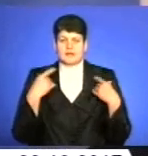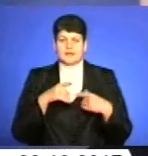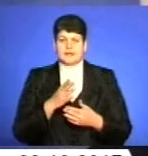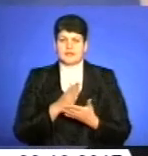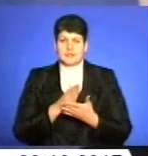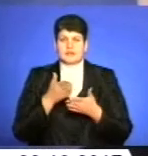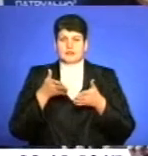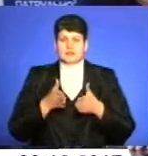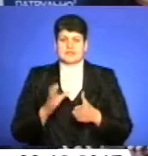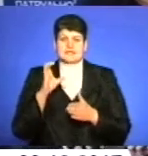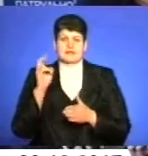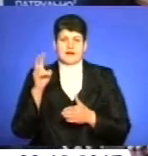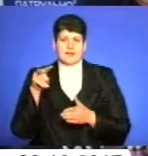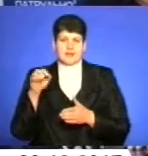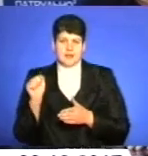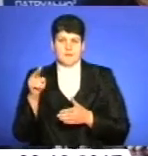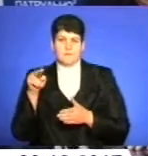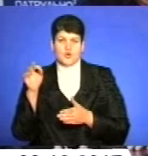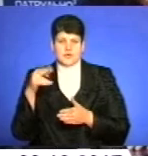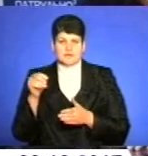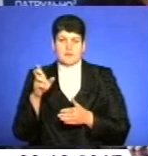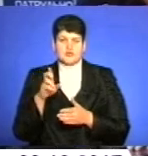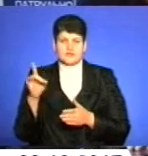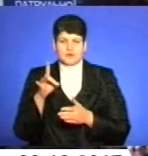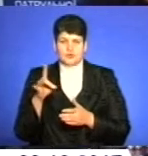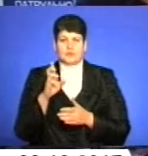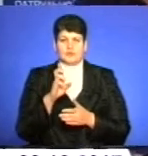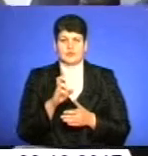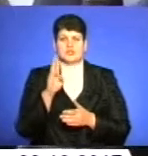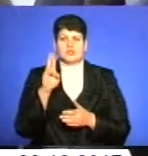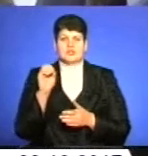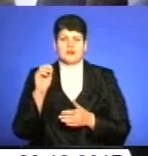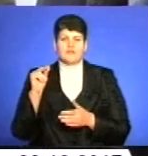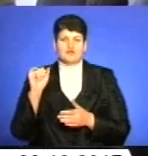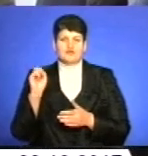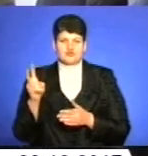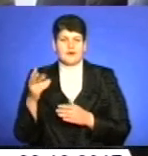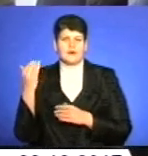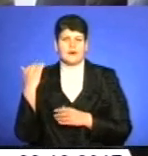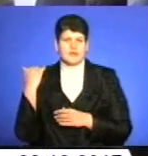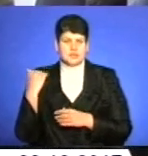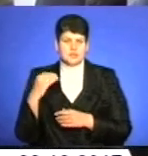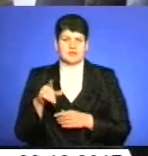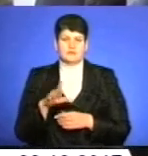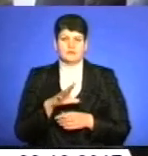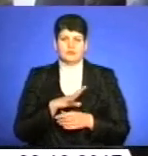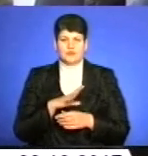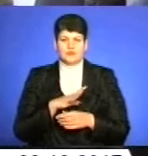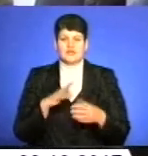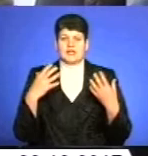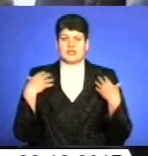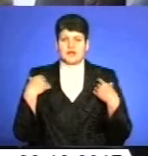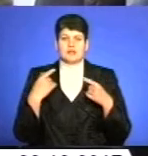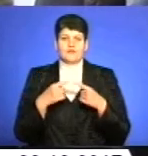став уродженець Скалиподільської Борщівського району Богдан Шевчук. До того, як очолив патрульну поліцію Тернопільщини, чоловік був